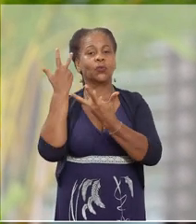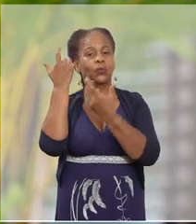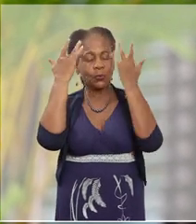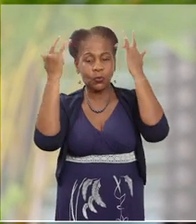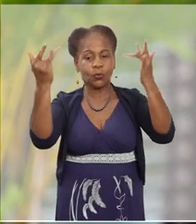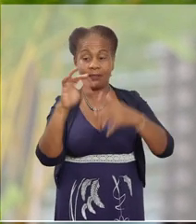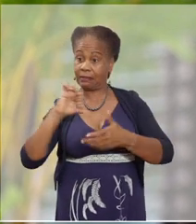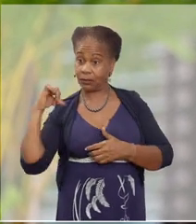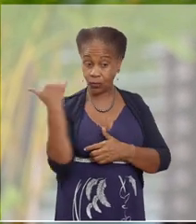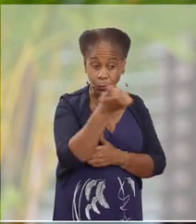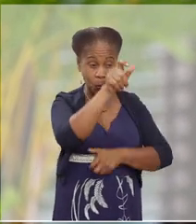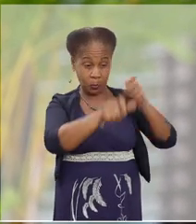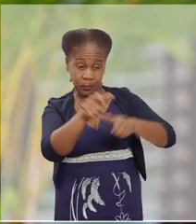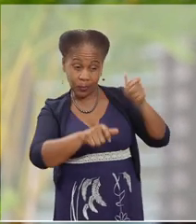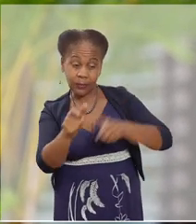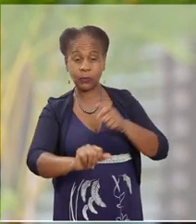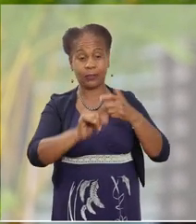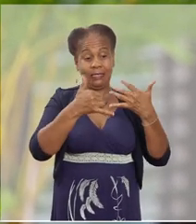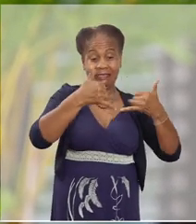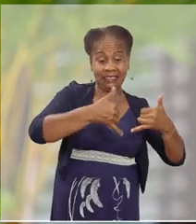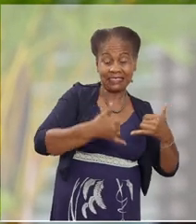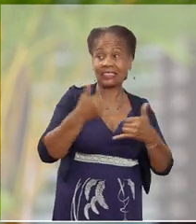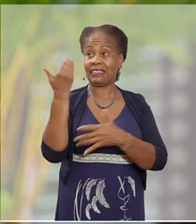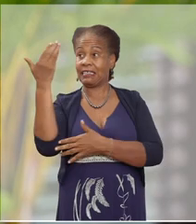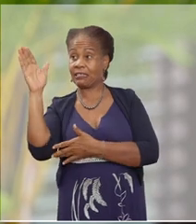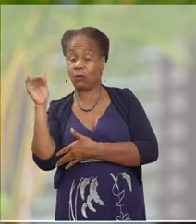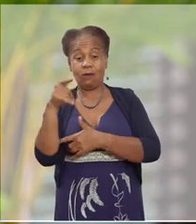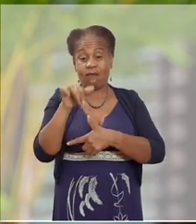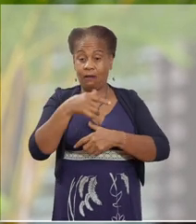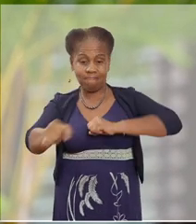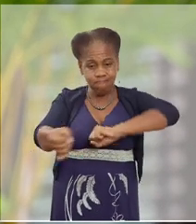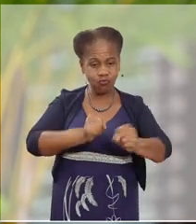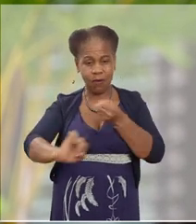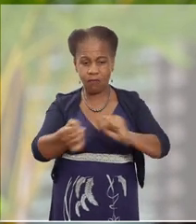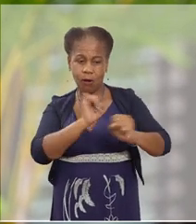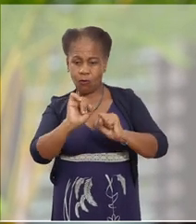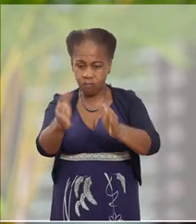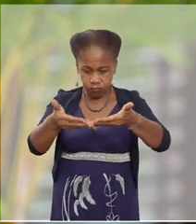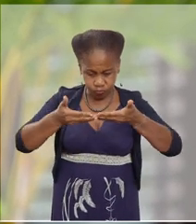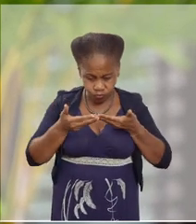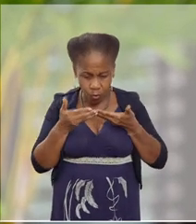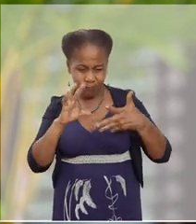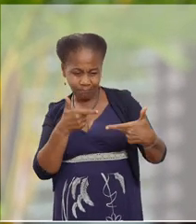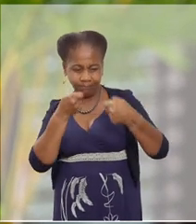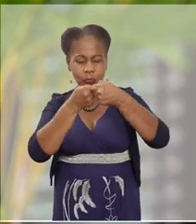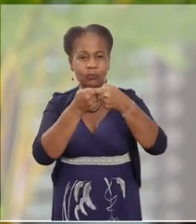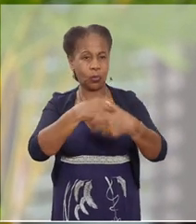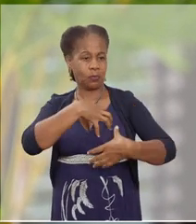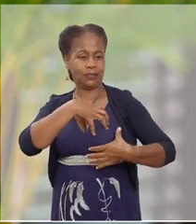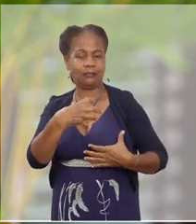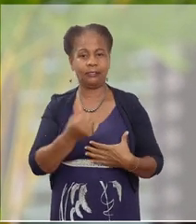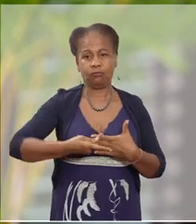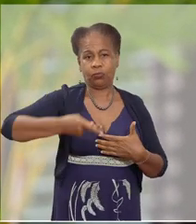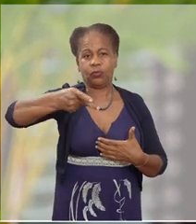chaque guadeloupé d'ici et d'ailleurs se mobilise pour que ces propositions directes enrichissent